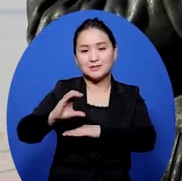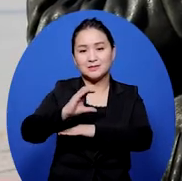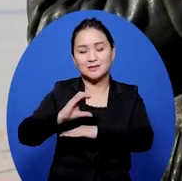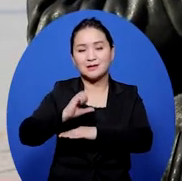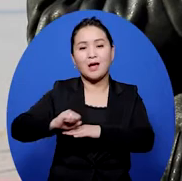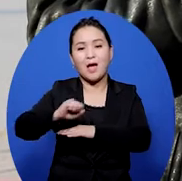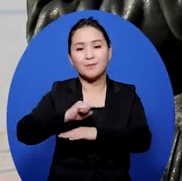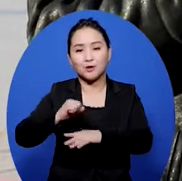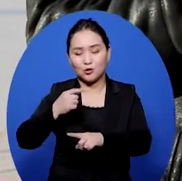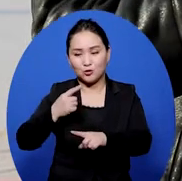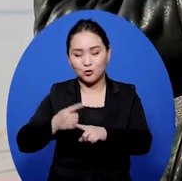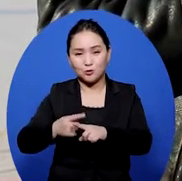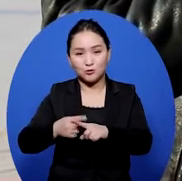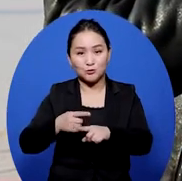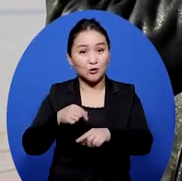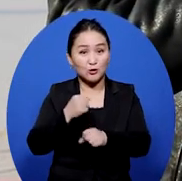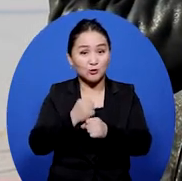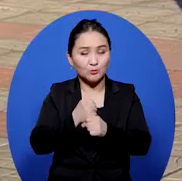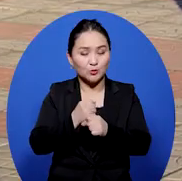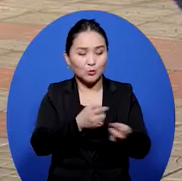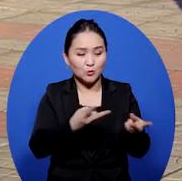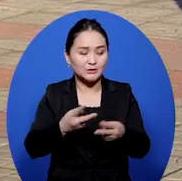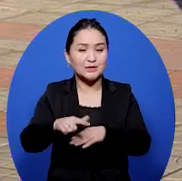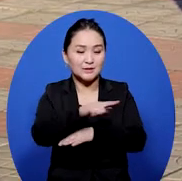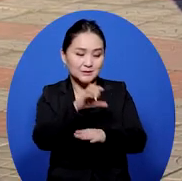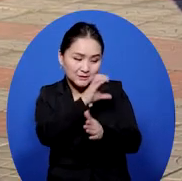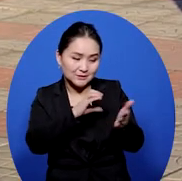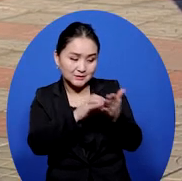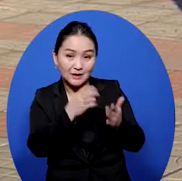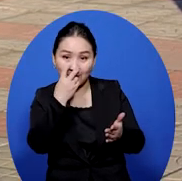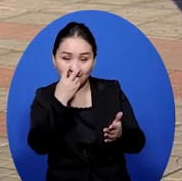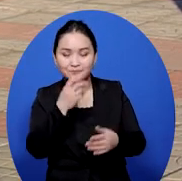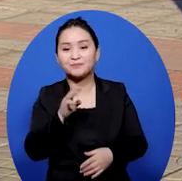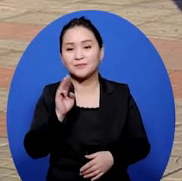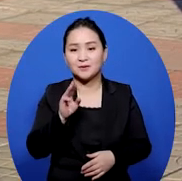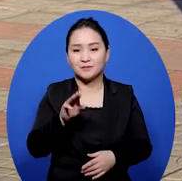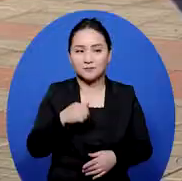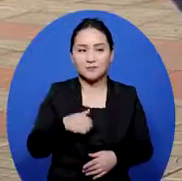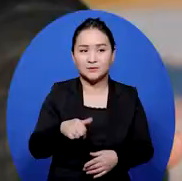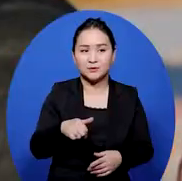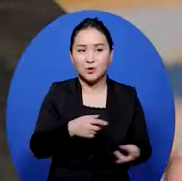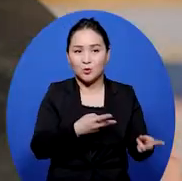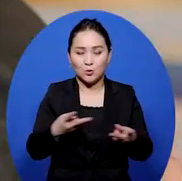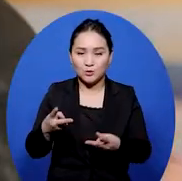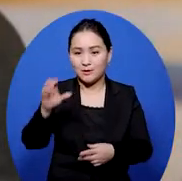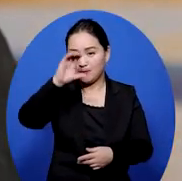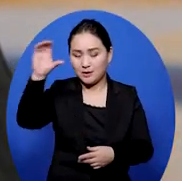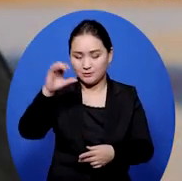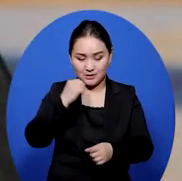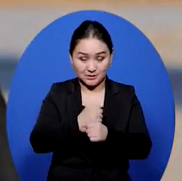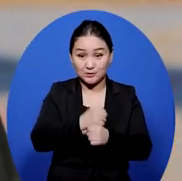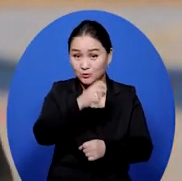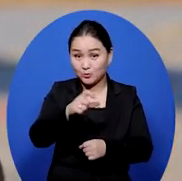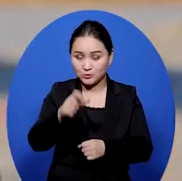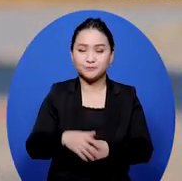хөдлөмөр халамжийн үйлчлэгээний газруудын стандартуудыг харахлаар. Тийм, тэгэхээр бол бид бол угаасаа үйлчлэгээний байгууллага албаагчид нэг талаасаа дөрвөн албаагч шаарж